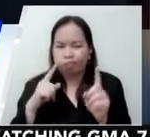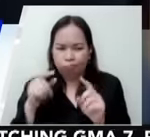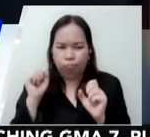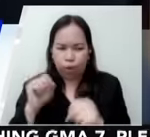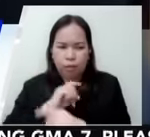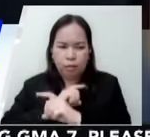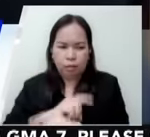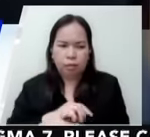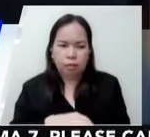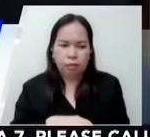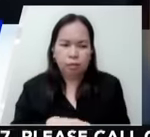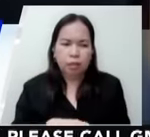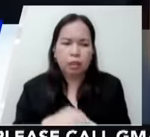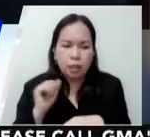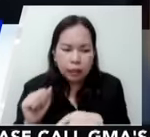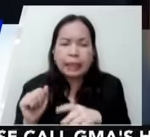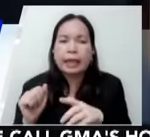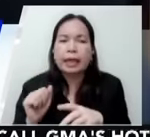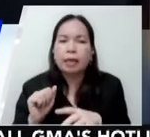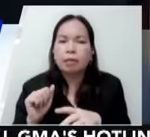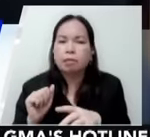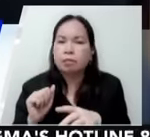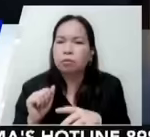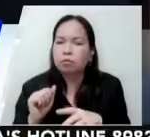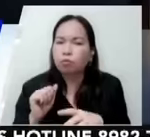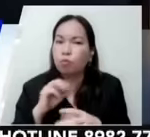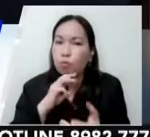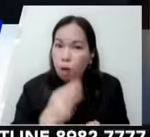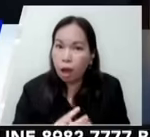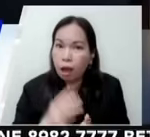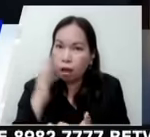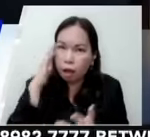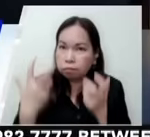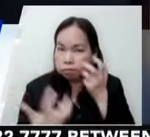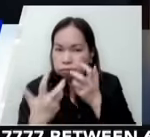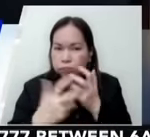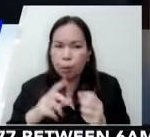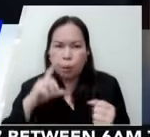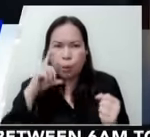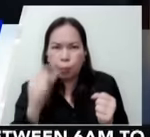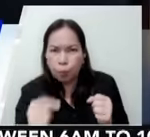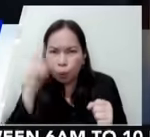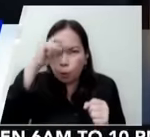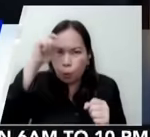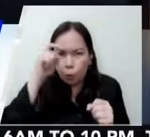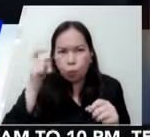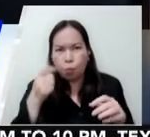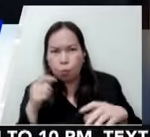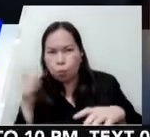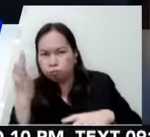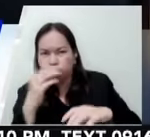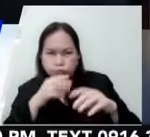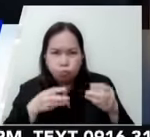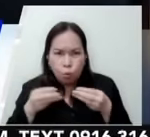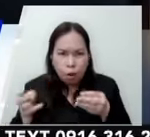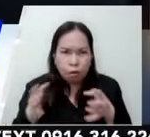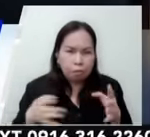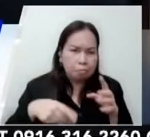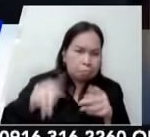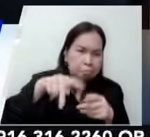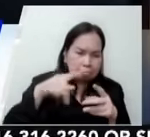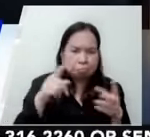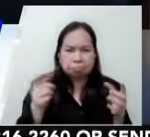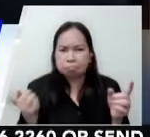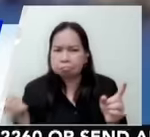sa speed, sa talino at sa mga bigat ng sipa po ng mga higher belt o kaya